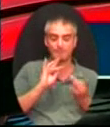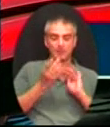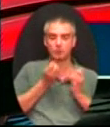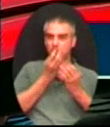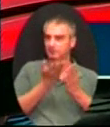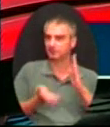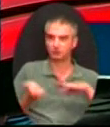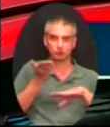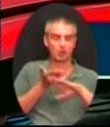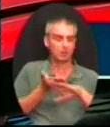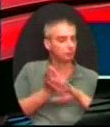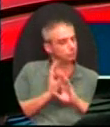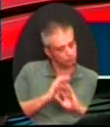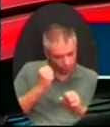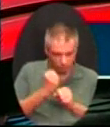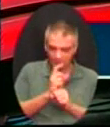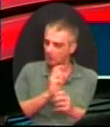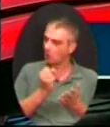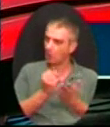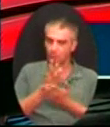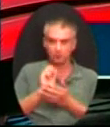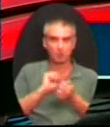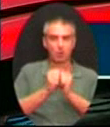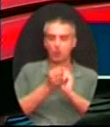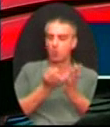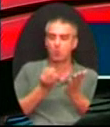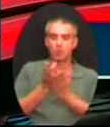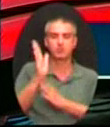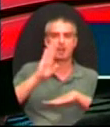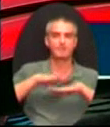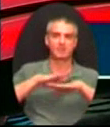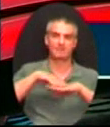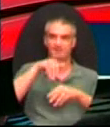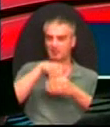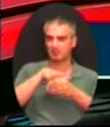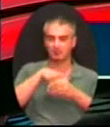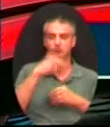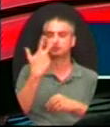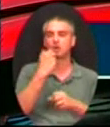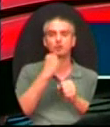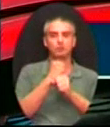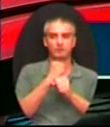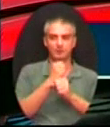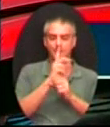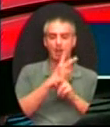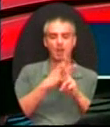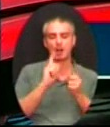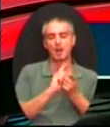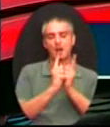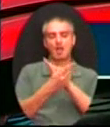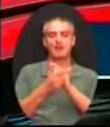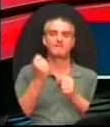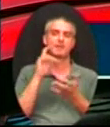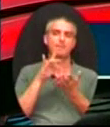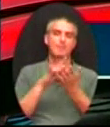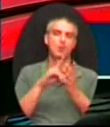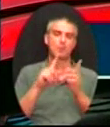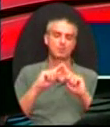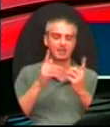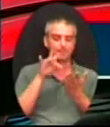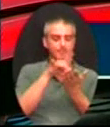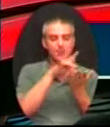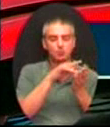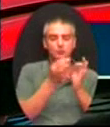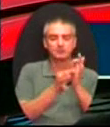למסר שעולה מכותרת הכתבה, שום עובד לא פותר ואו הודח מתפקידו בברקן, שלושה עובדים אשר נדרשנו להחליפם בעובדים אחרים באותן